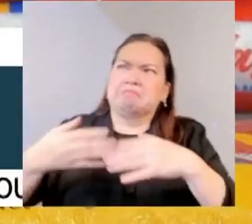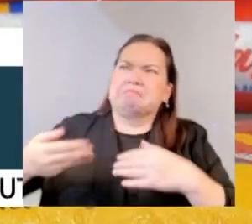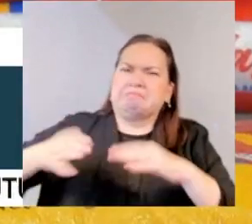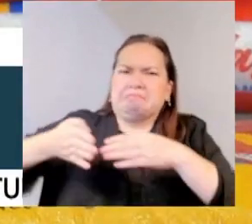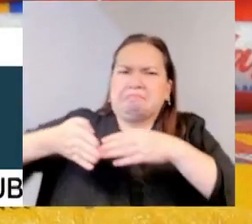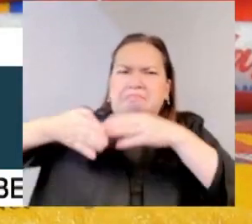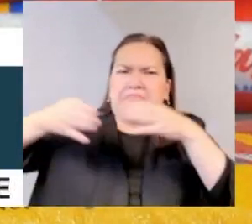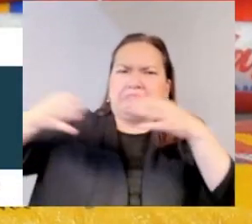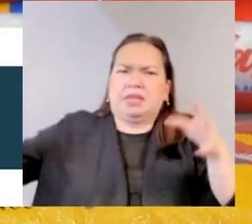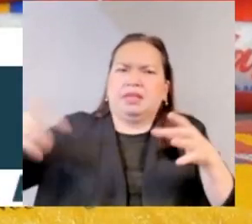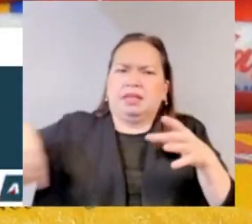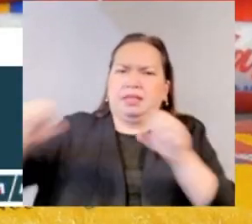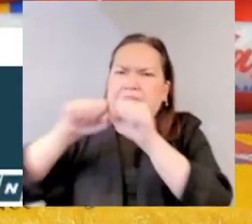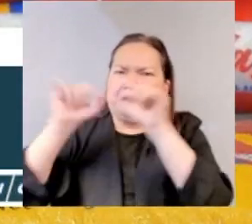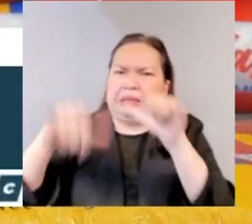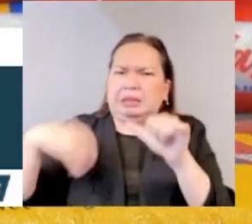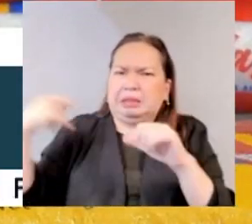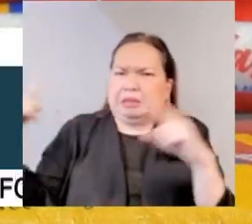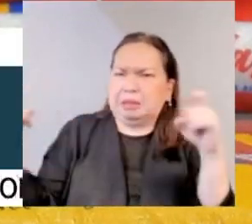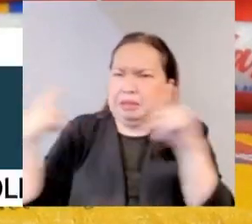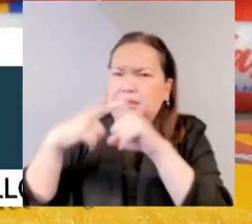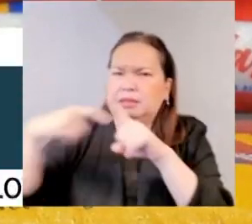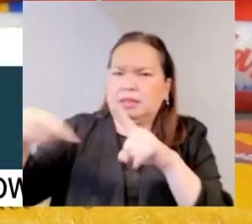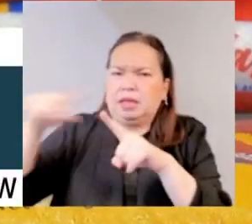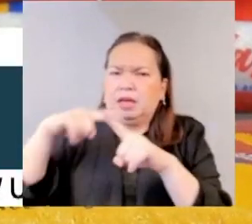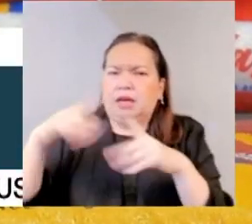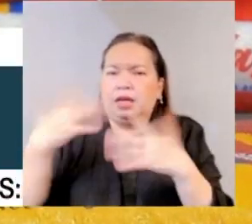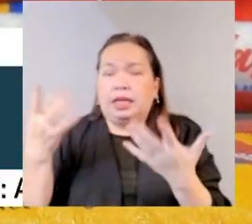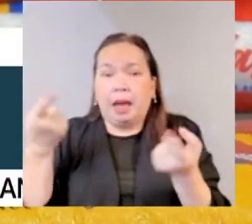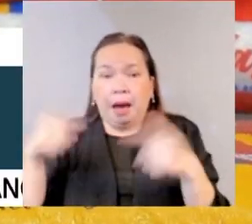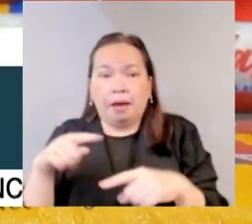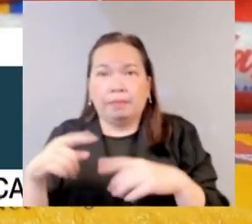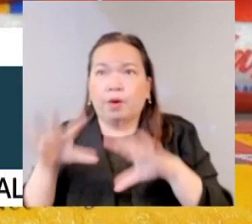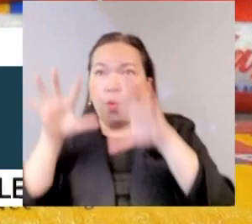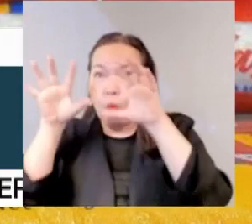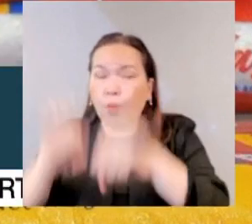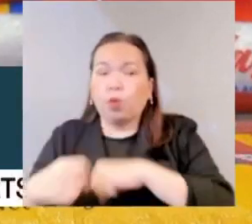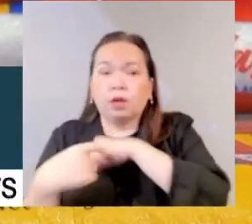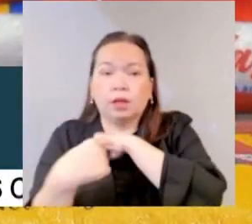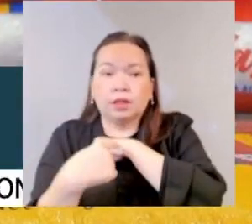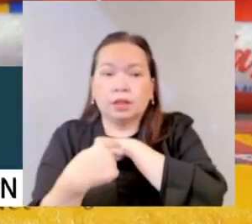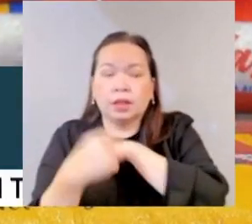Agosto, wala pong binabatbat yan sa nagkakaisang nating lakas.